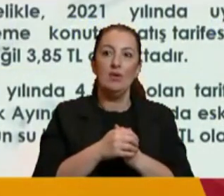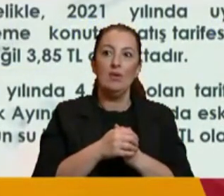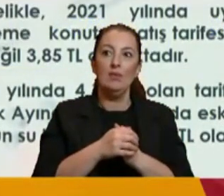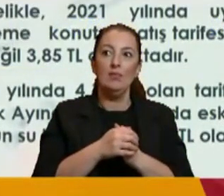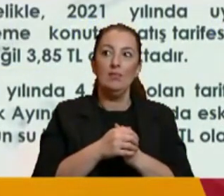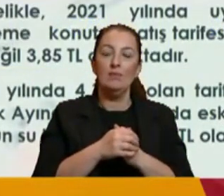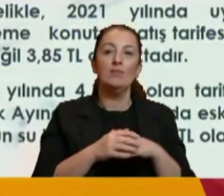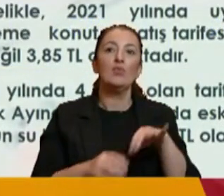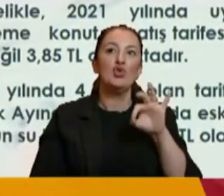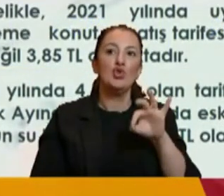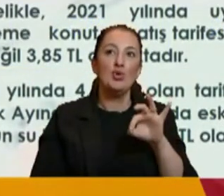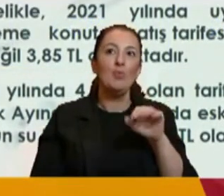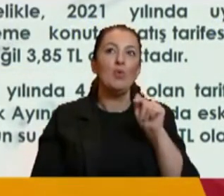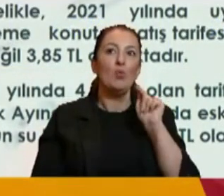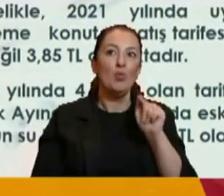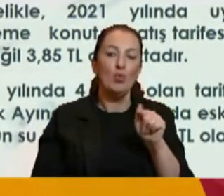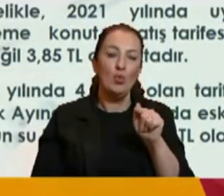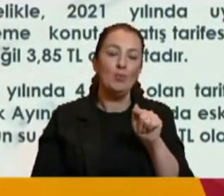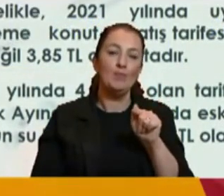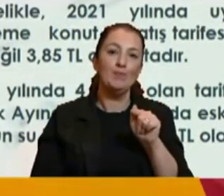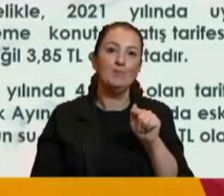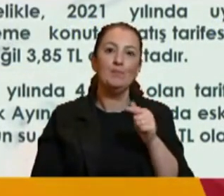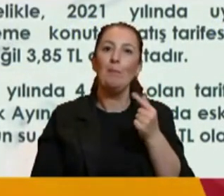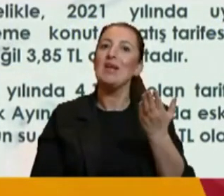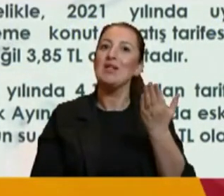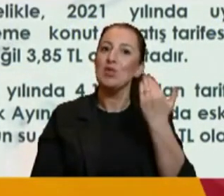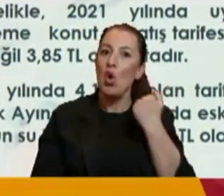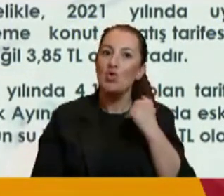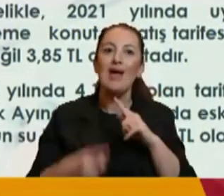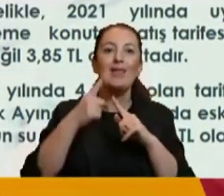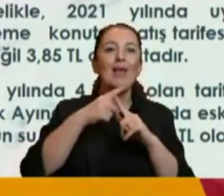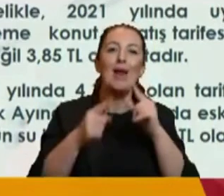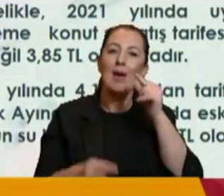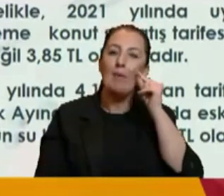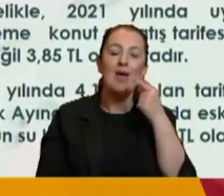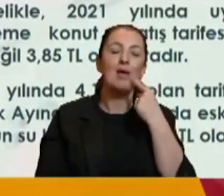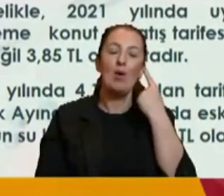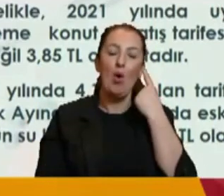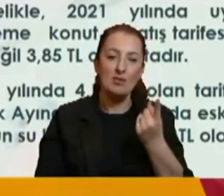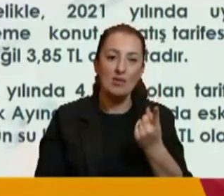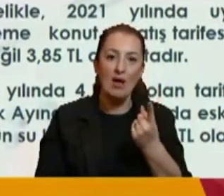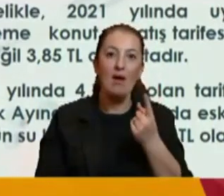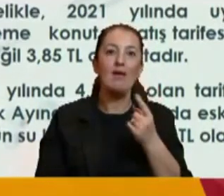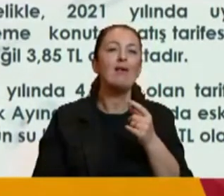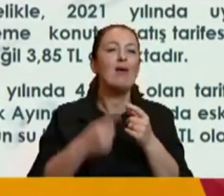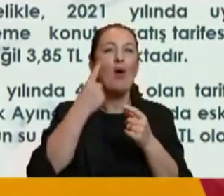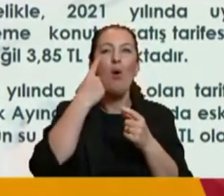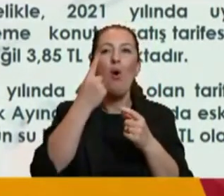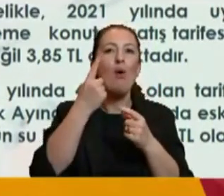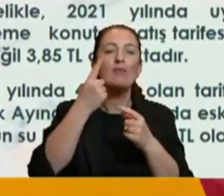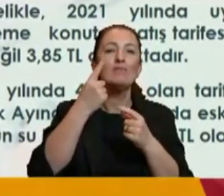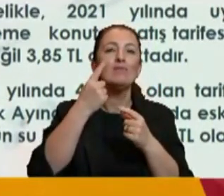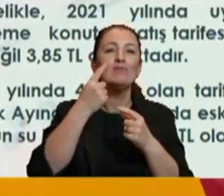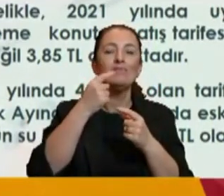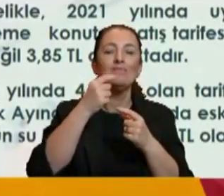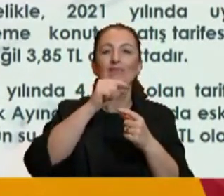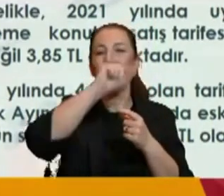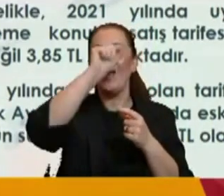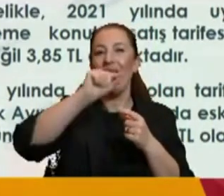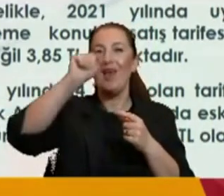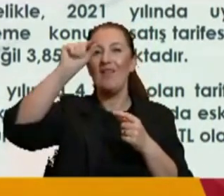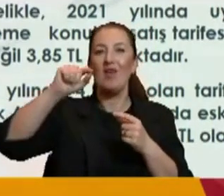Evet şimdi bunu Az önce Tarık bey gösterdi grafik haline getirdiğimiz zaman